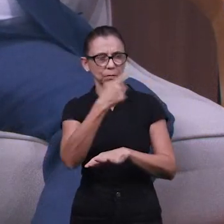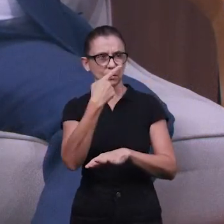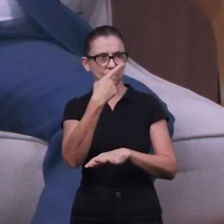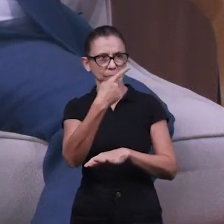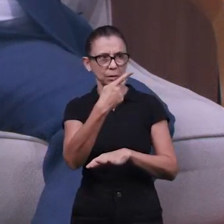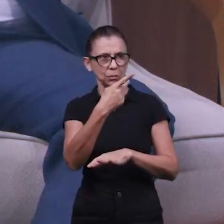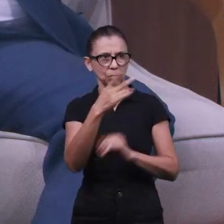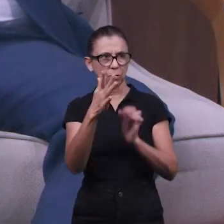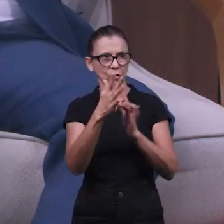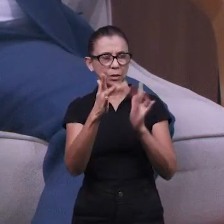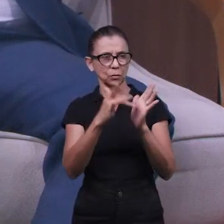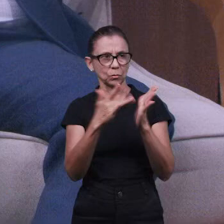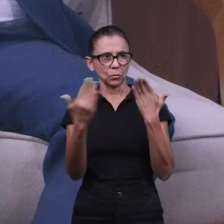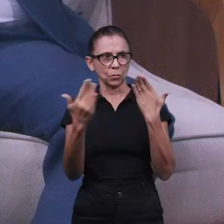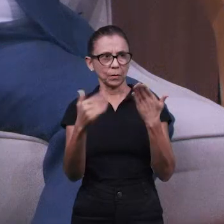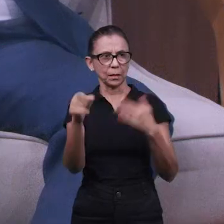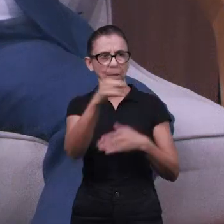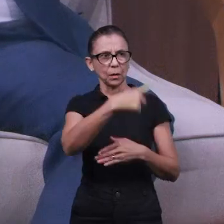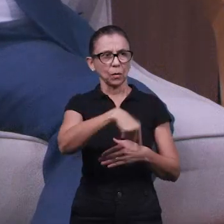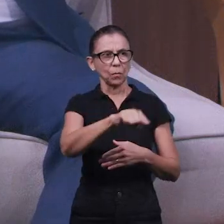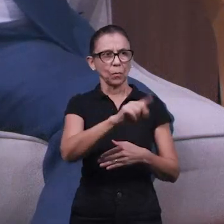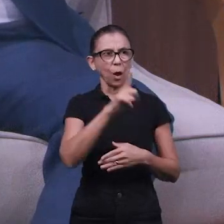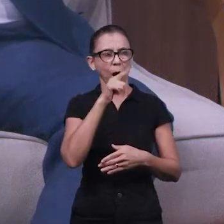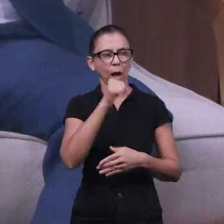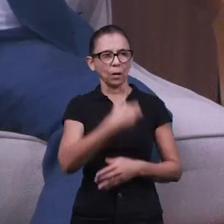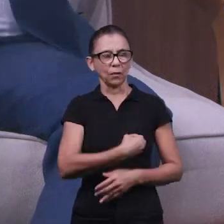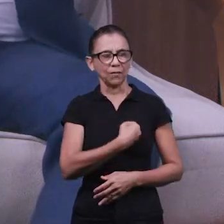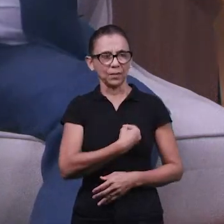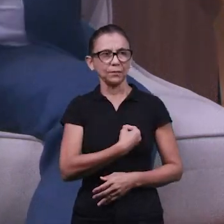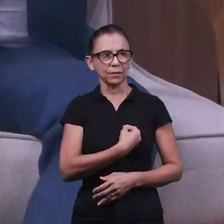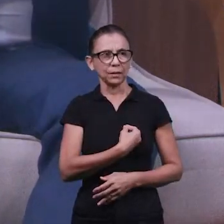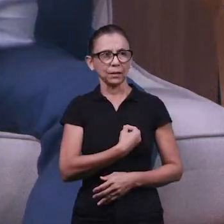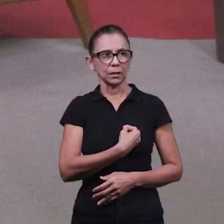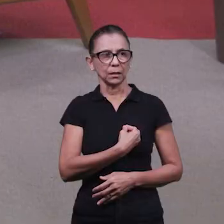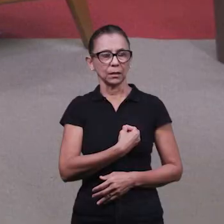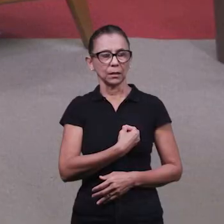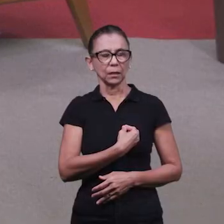dit Jésus comme le puits des eaux vivantes. Et de la même